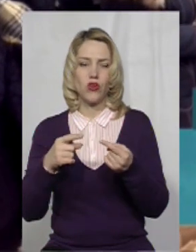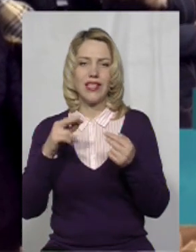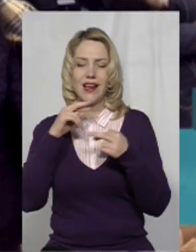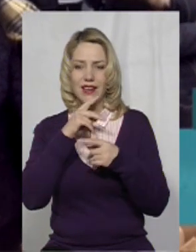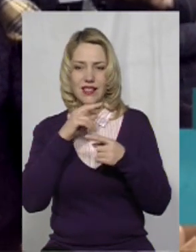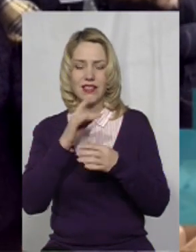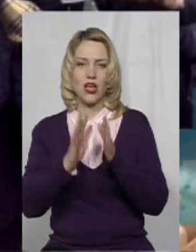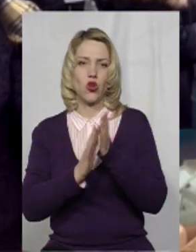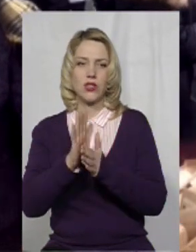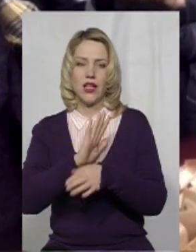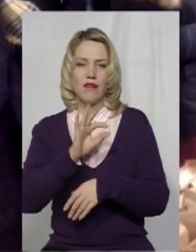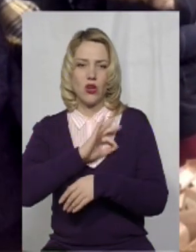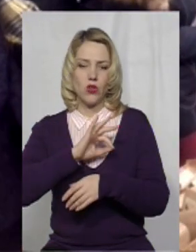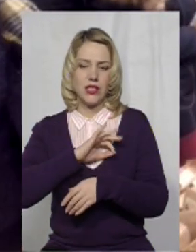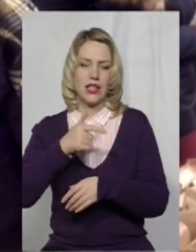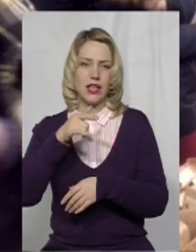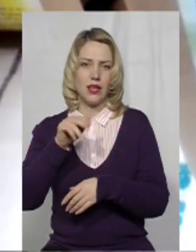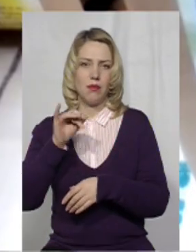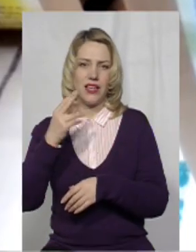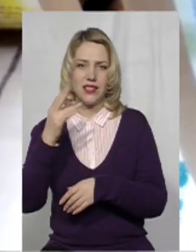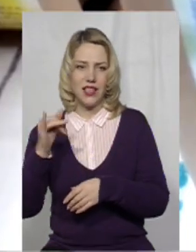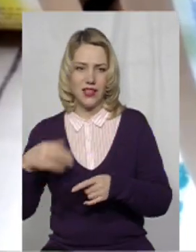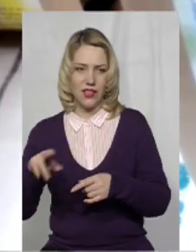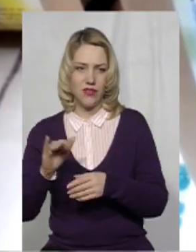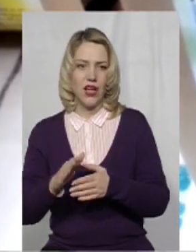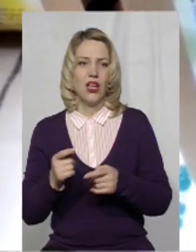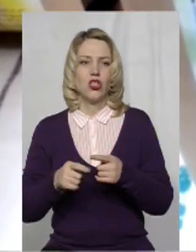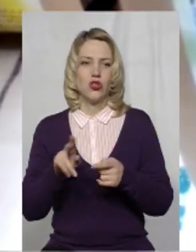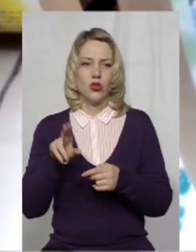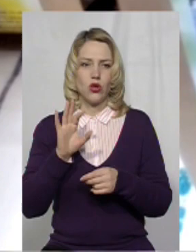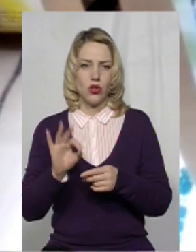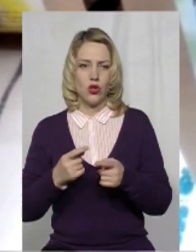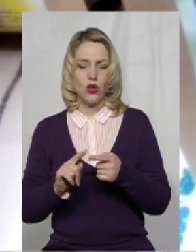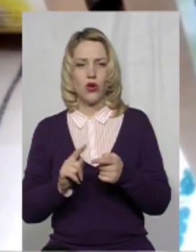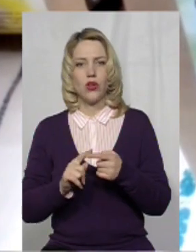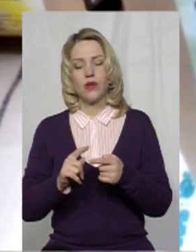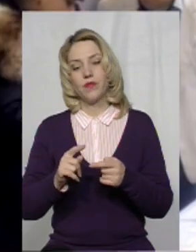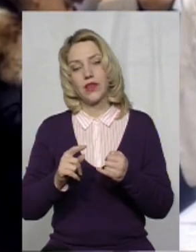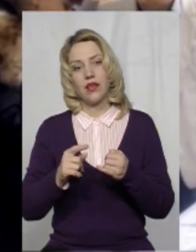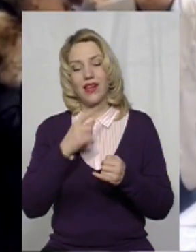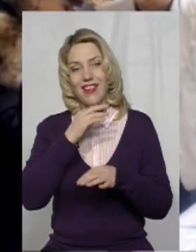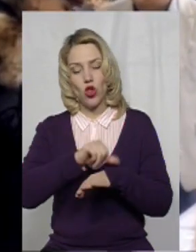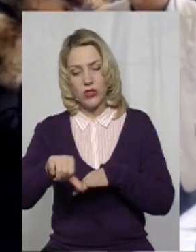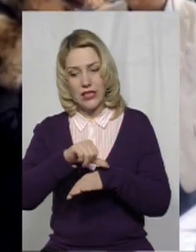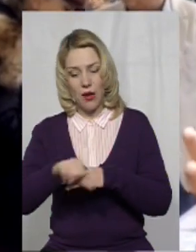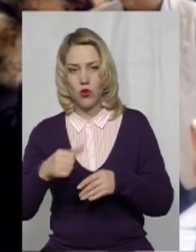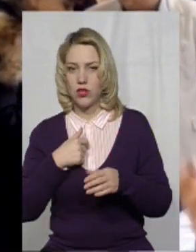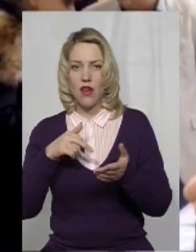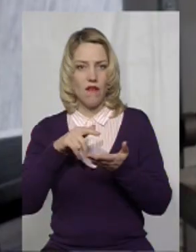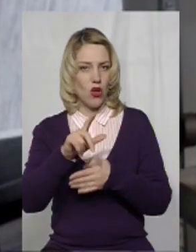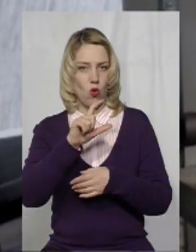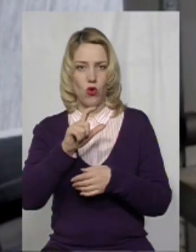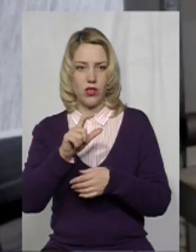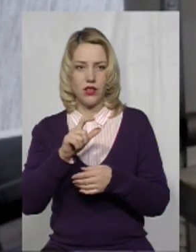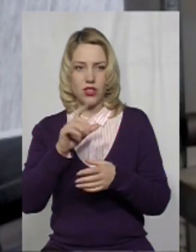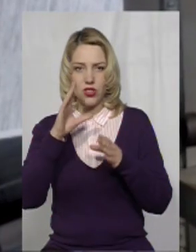використовуємо гербіцидів, різних міндобрив. Стосовно іноземних бізнесменів, то, каже Альона Продивус, виходити на європейські ринки ще не готова.